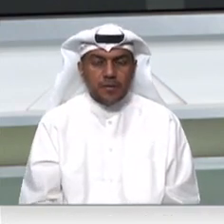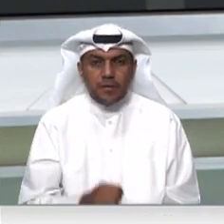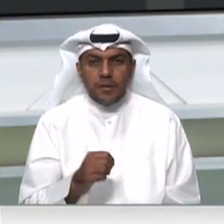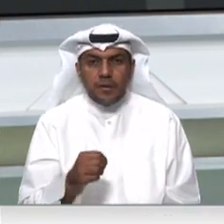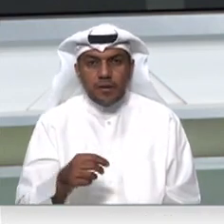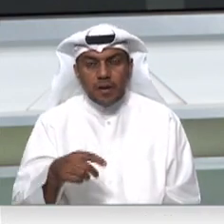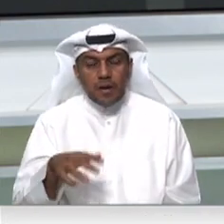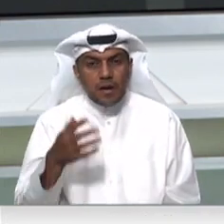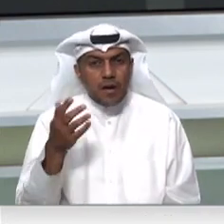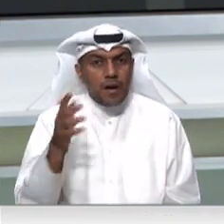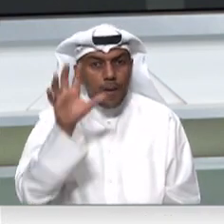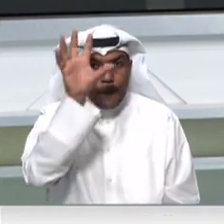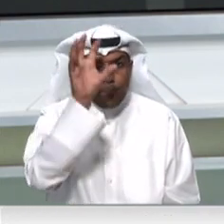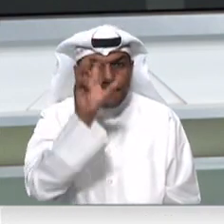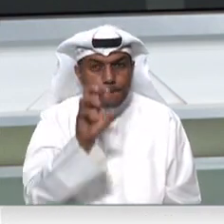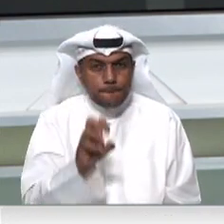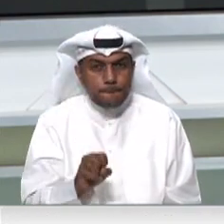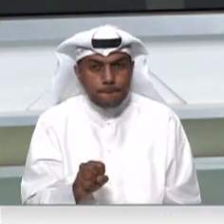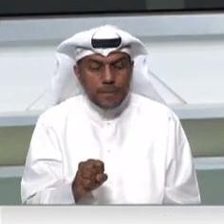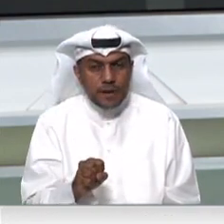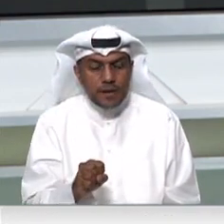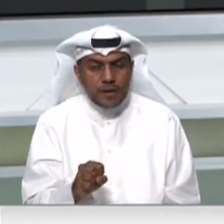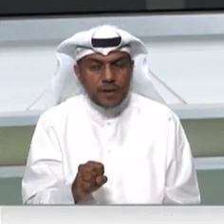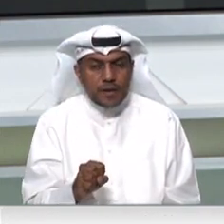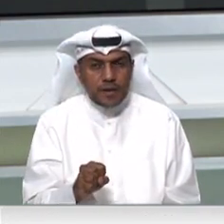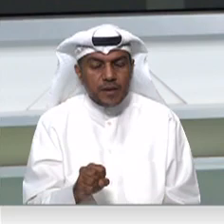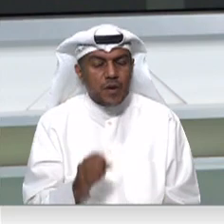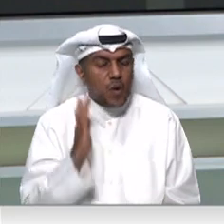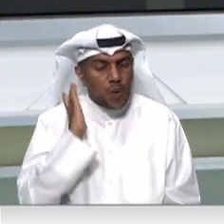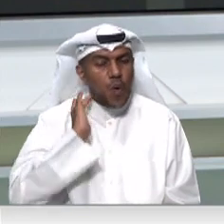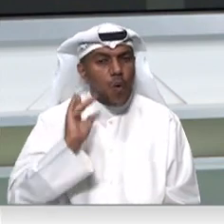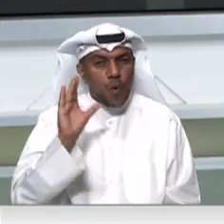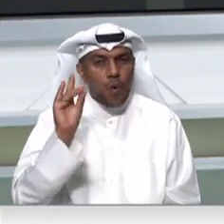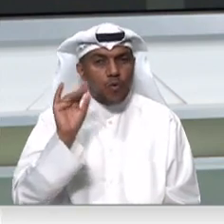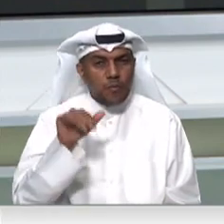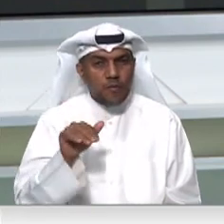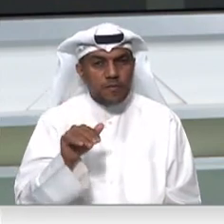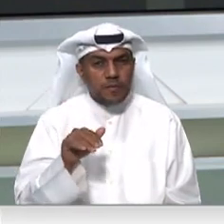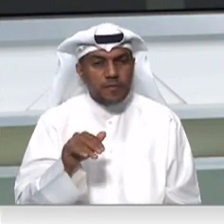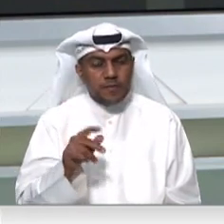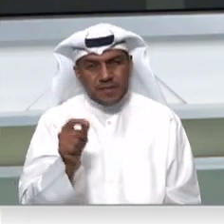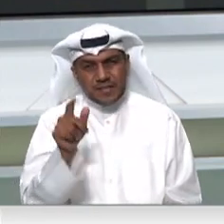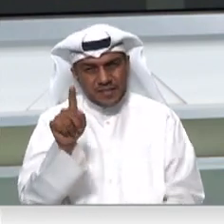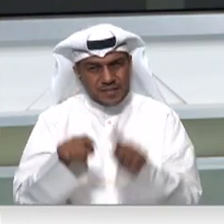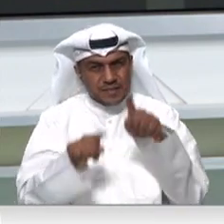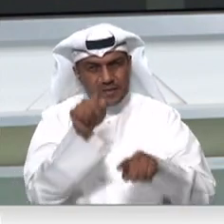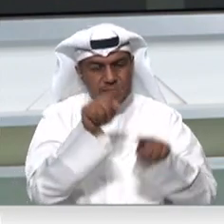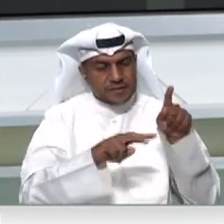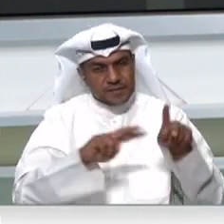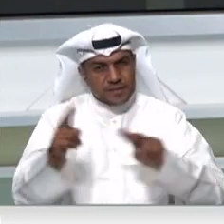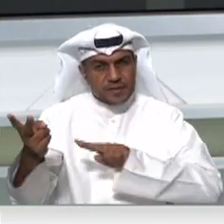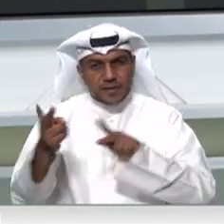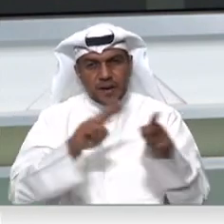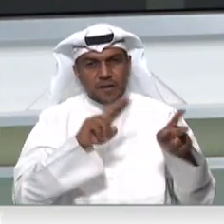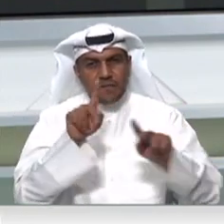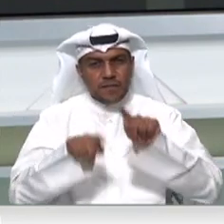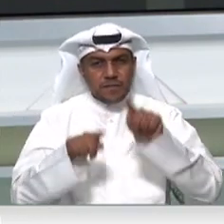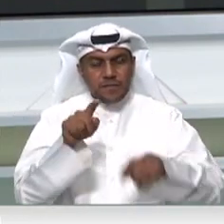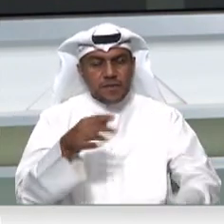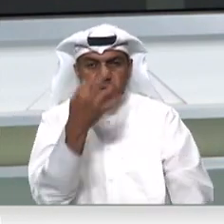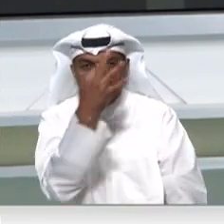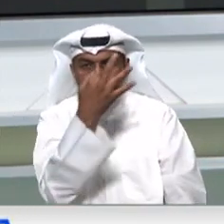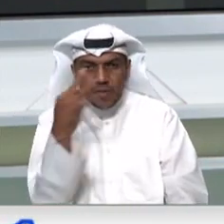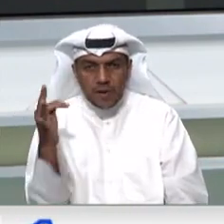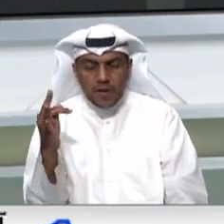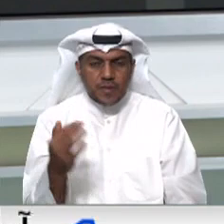للأجواء في المساء تميل إلى الحرارة كذلك رطبة نسبيا على بعض المناطق، متوقع أن تتفاوت درجات الحرارة ما بين